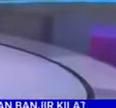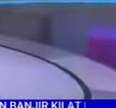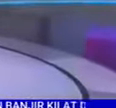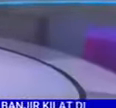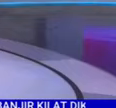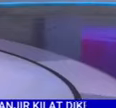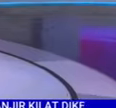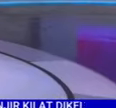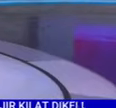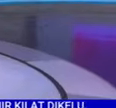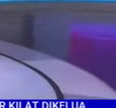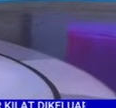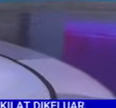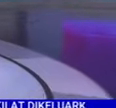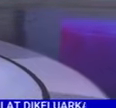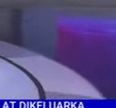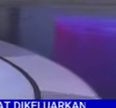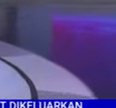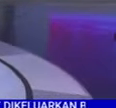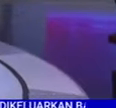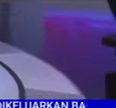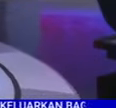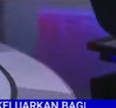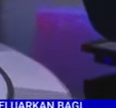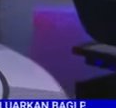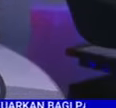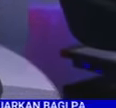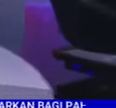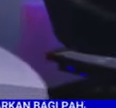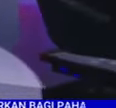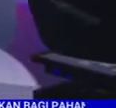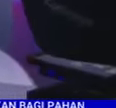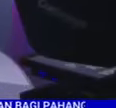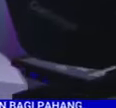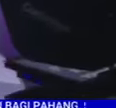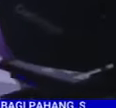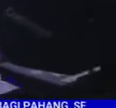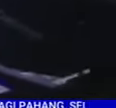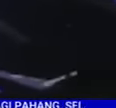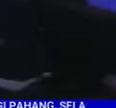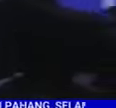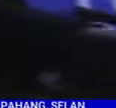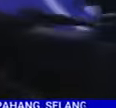Edisi Sukan 10 November 2022 berakhir di sini. Kembali semula bersama Faris dan Hazel.